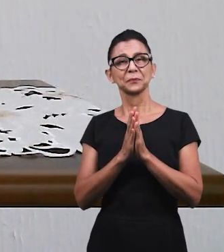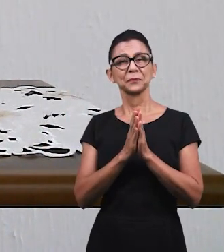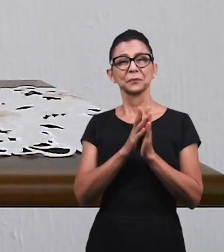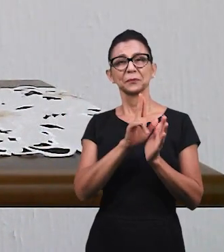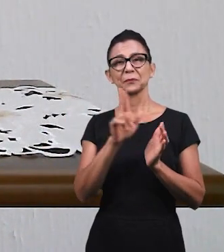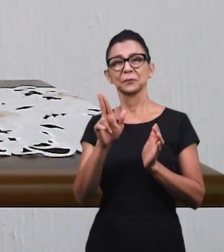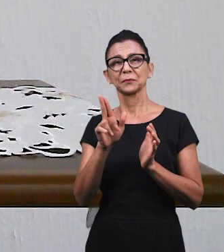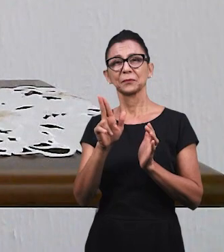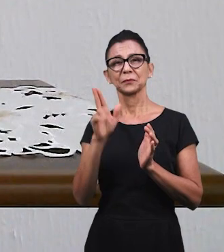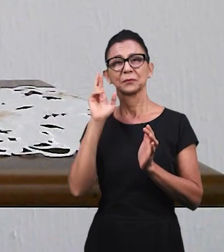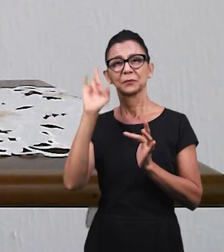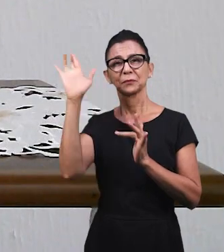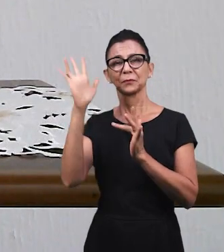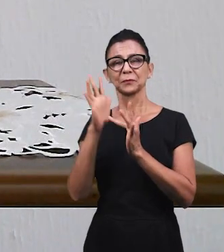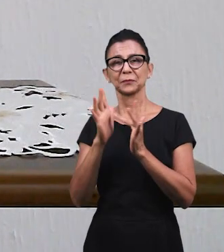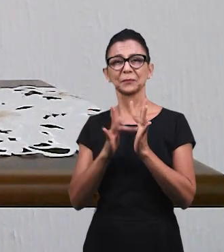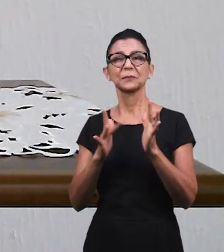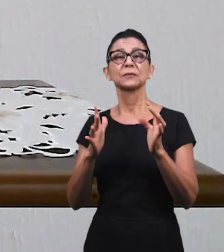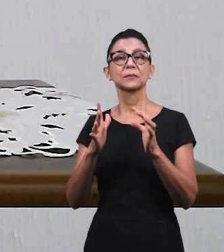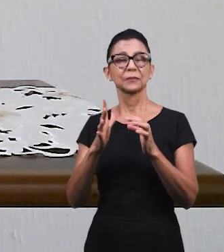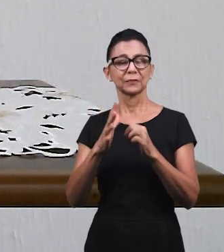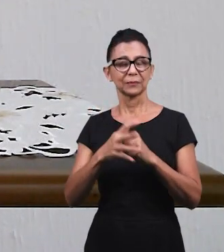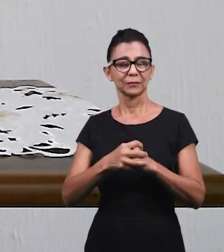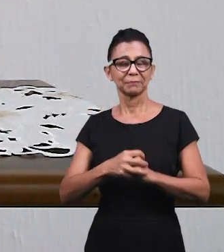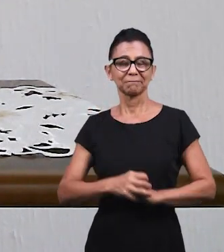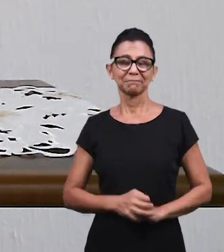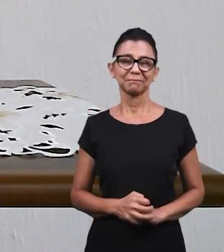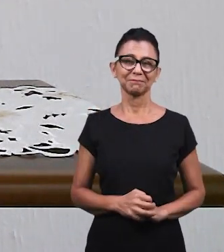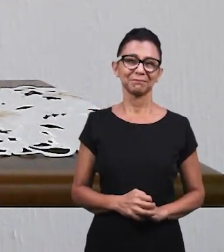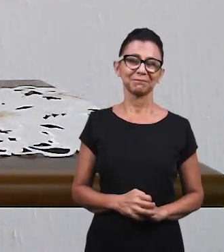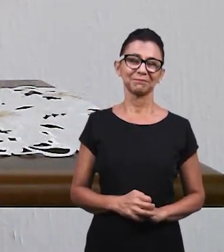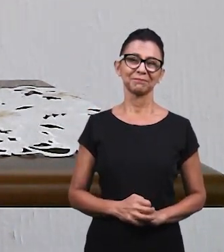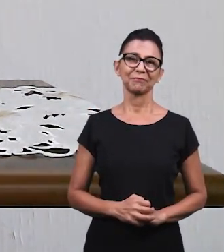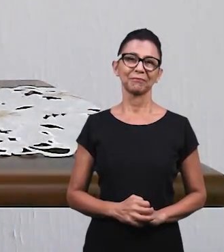Богом живым. Во имя Иисуса Христа мы молимся. Аминь.